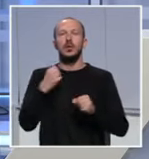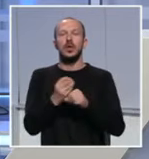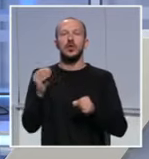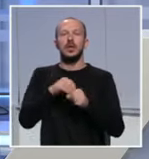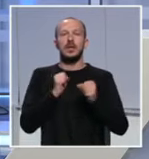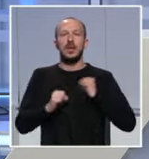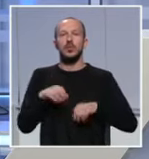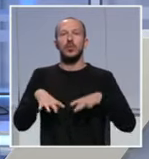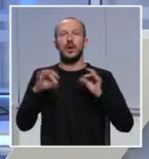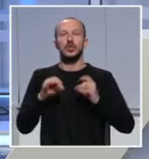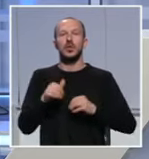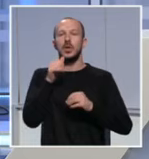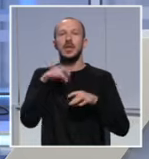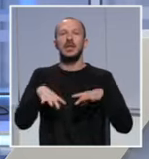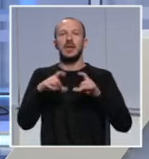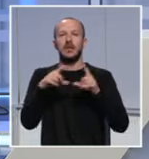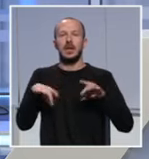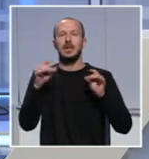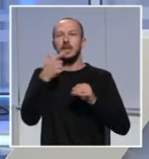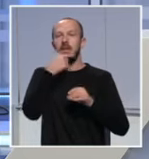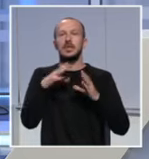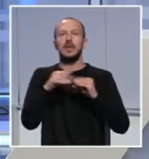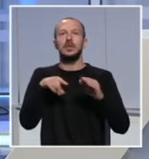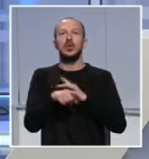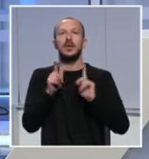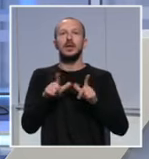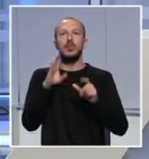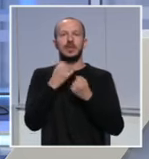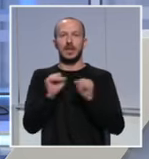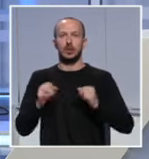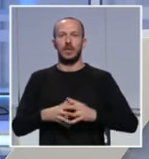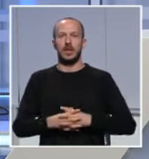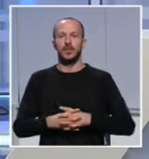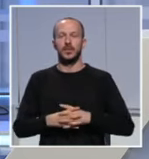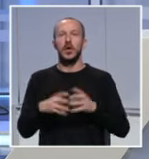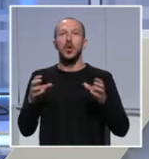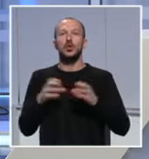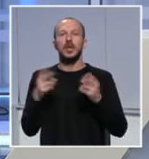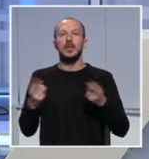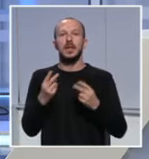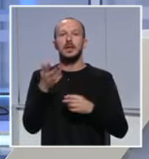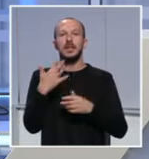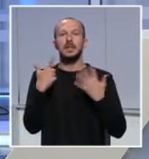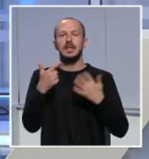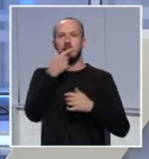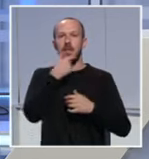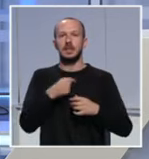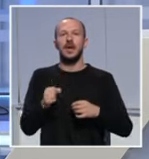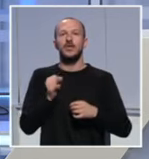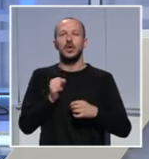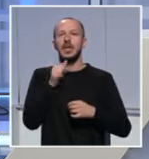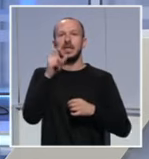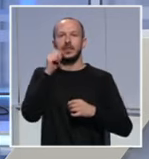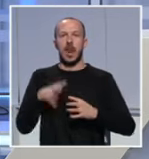dodatni napor na pronalaženju i identifikaciji lica nestalih tokom rata u Bosni i Hercegovini. Udruženje traga za 57 lica, vojnika